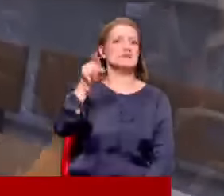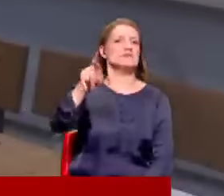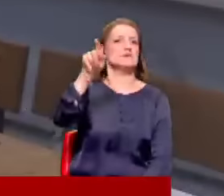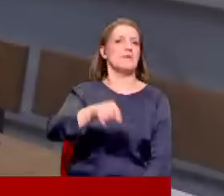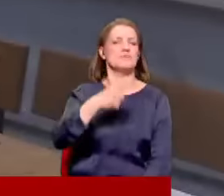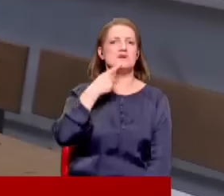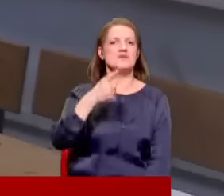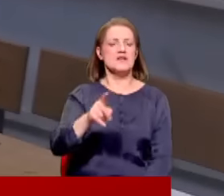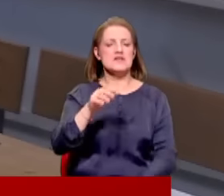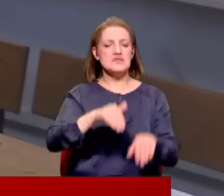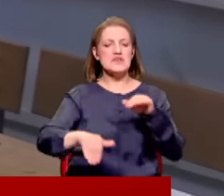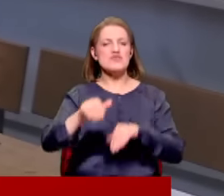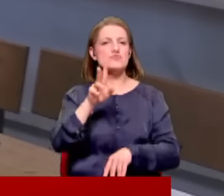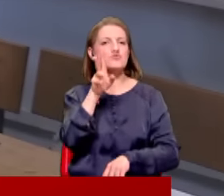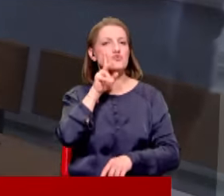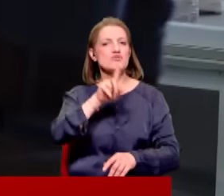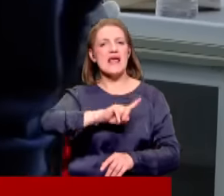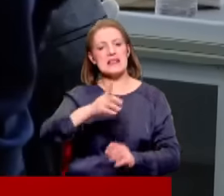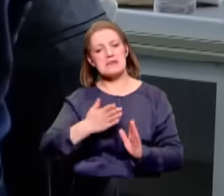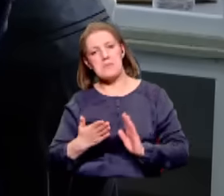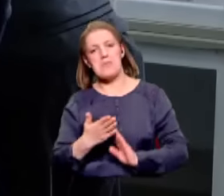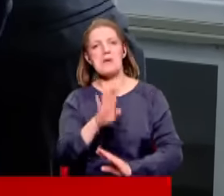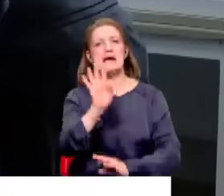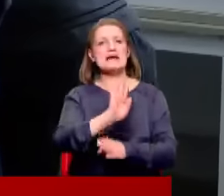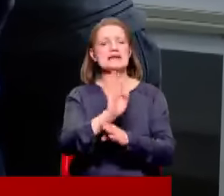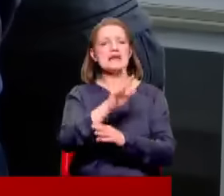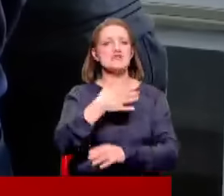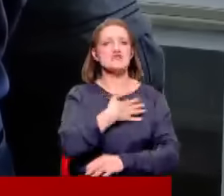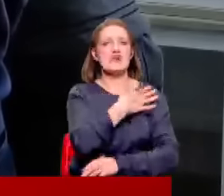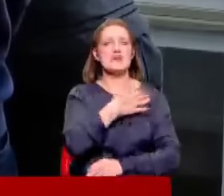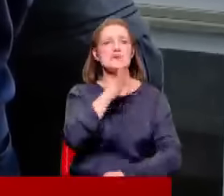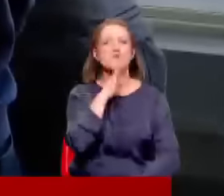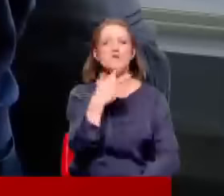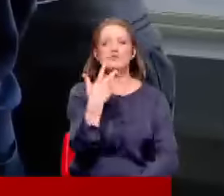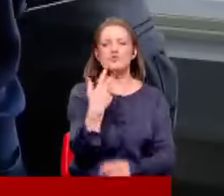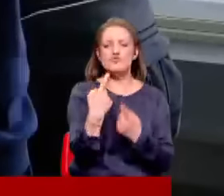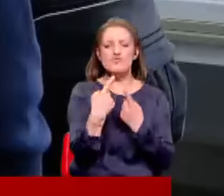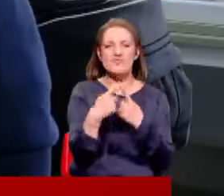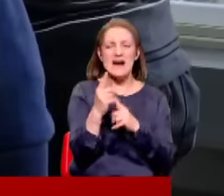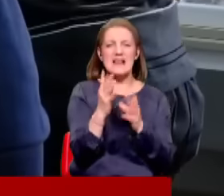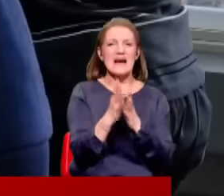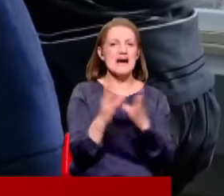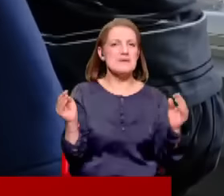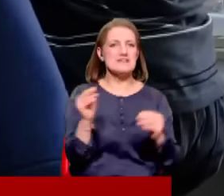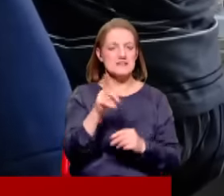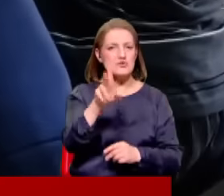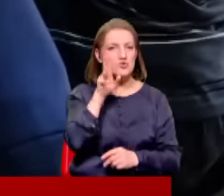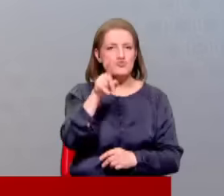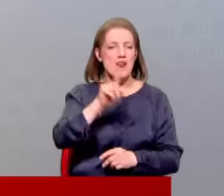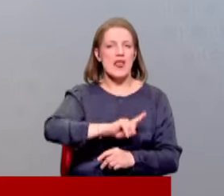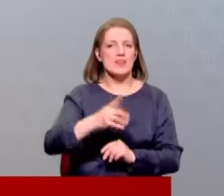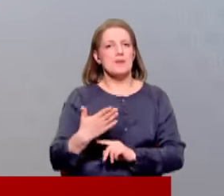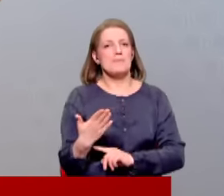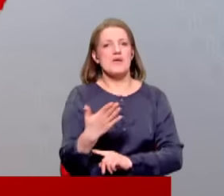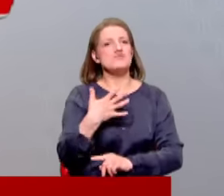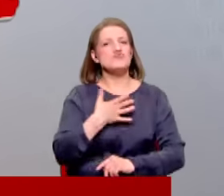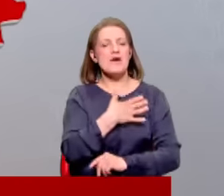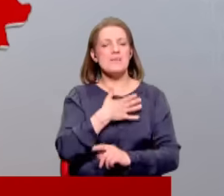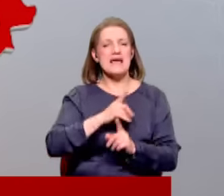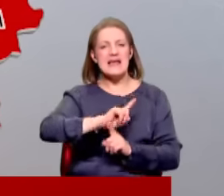suçladı. Seçim sonuçlarına itiraz edildi. Kırklareli'nde CHP 403 farkla kaybettiği sonuçlara itiraz etti.